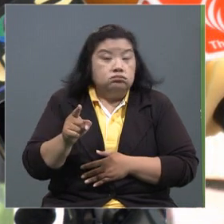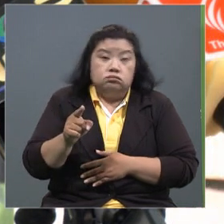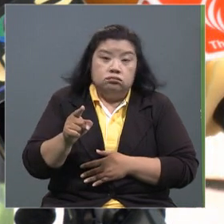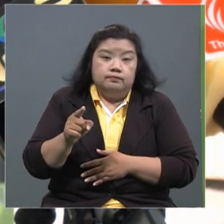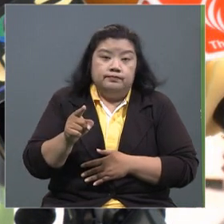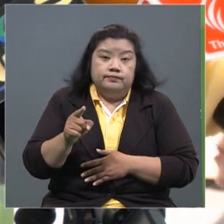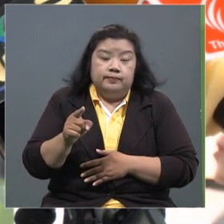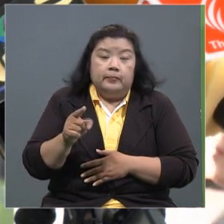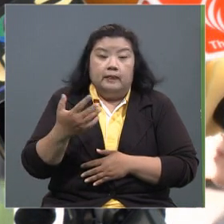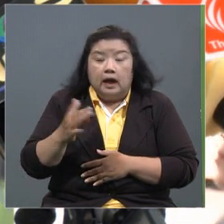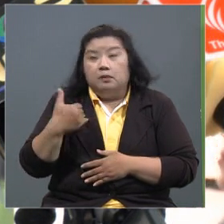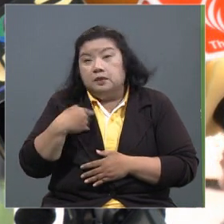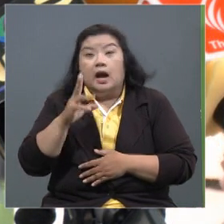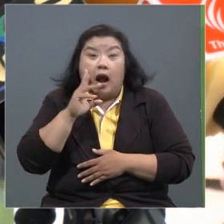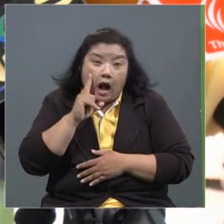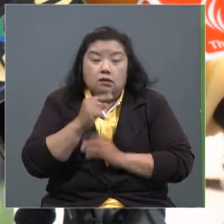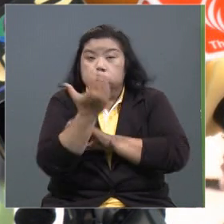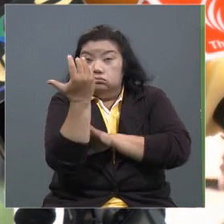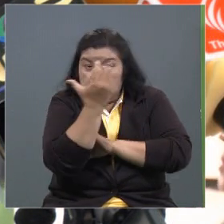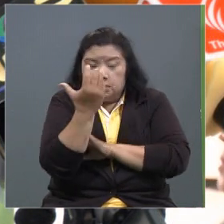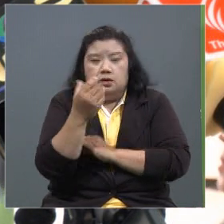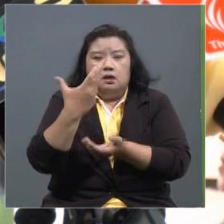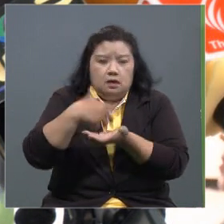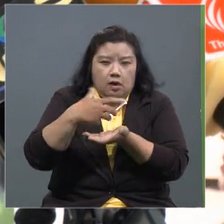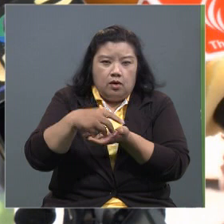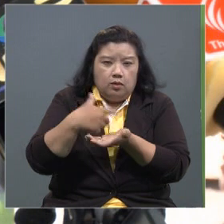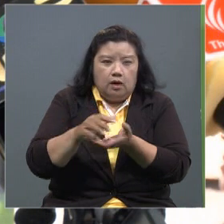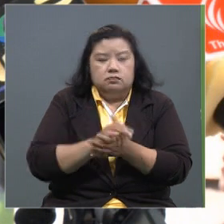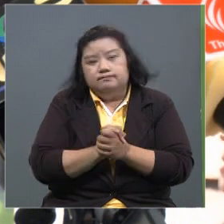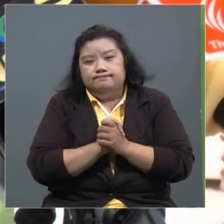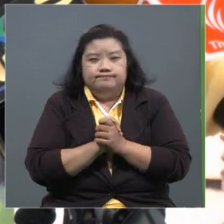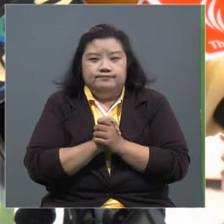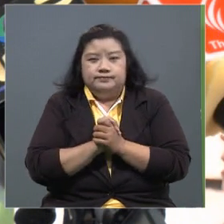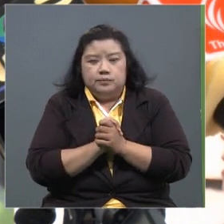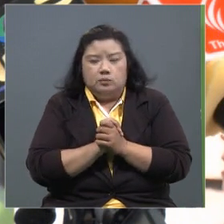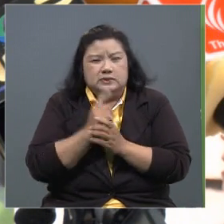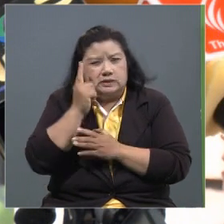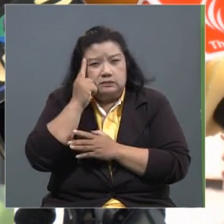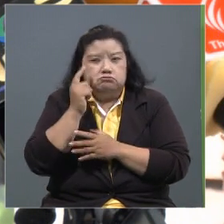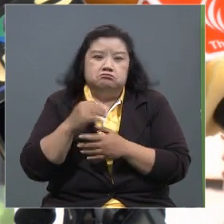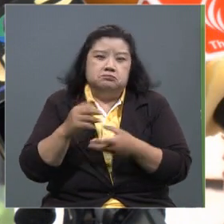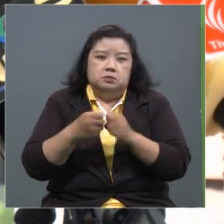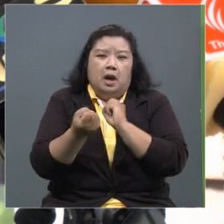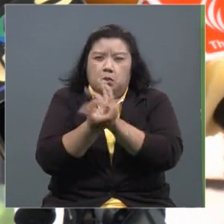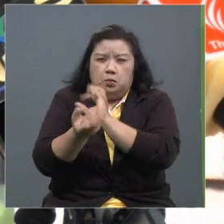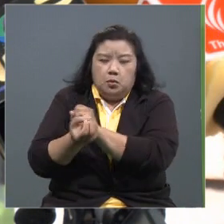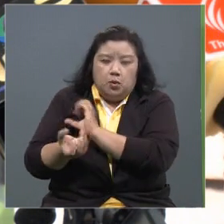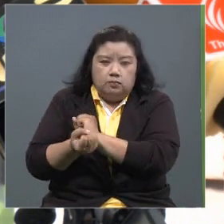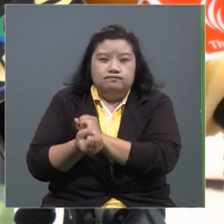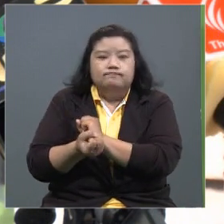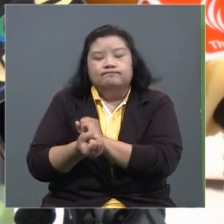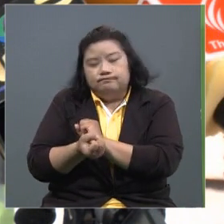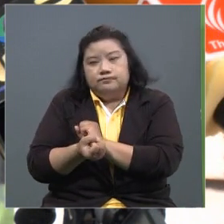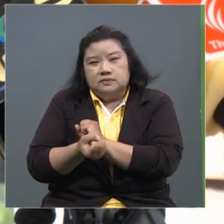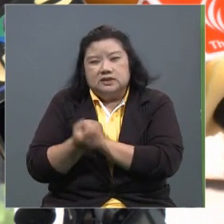ไปออกสื่อนะครับมันเป็นเรื่องที่มันทำให้กระทบกับหลายฝ่ายก็เกร